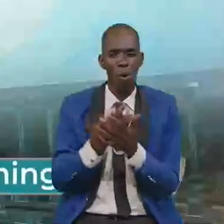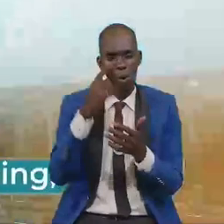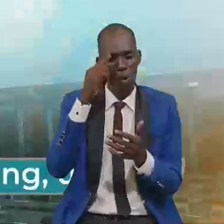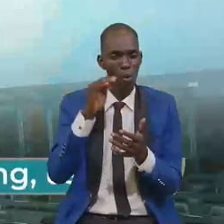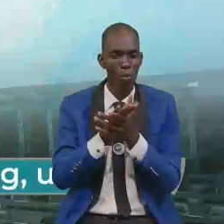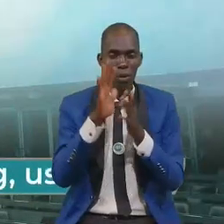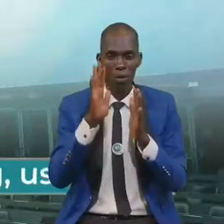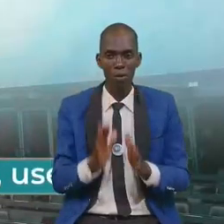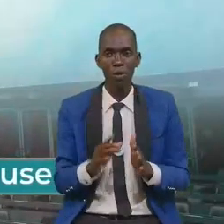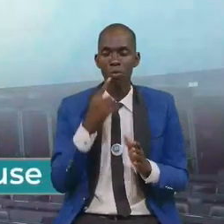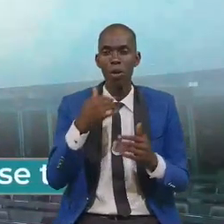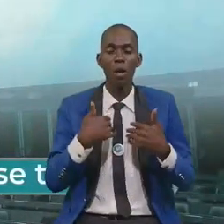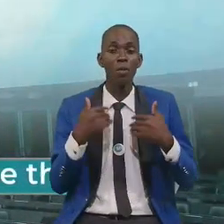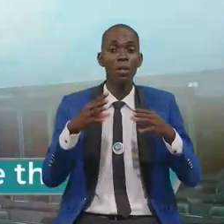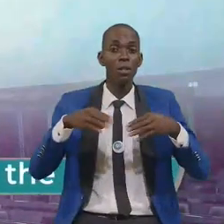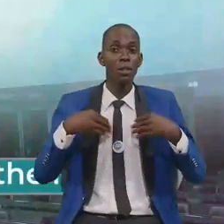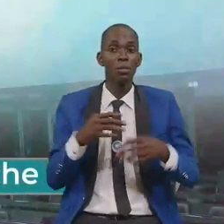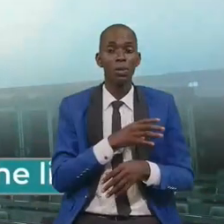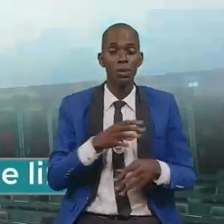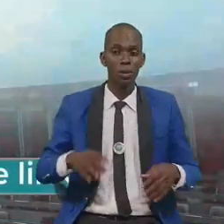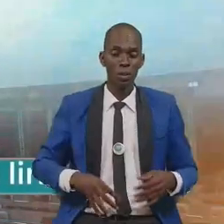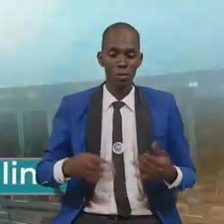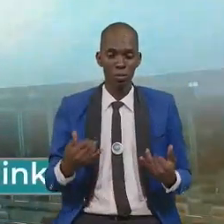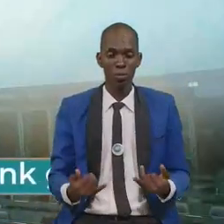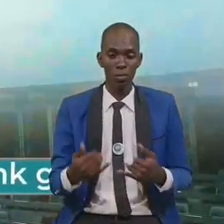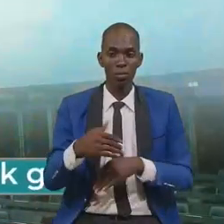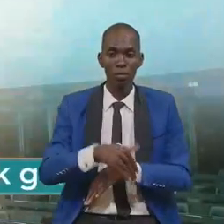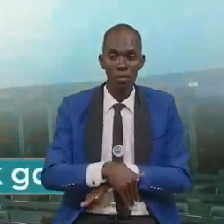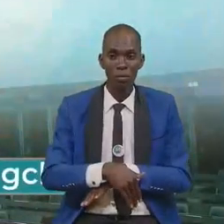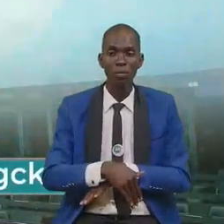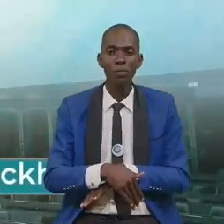tout cela qui auront donné leur vie à qui ce soir